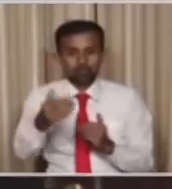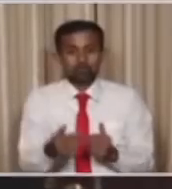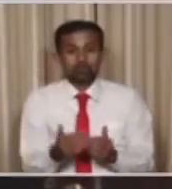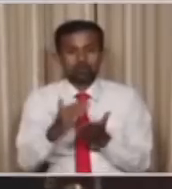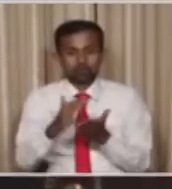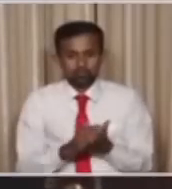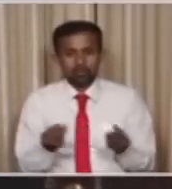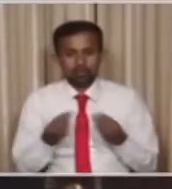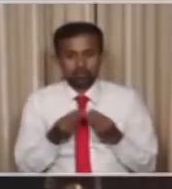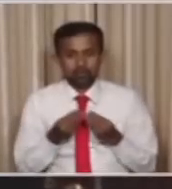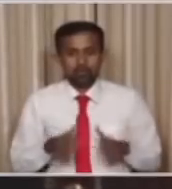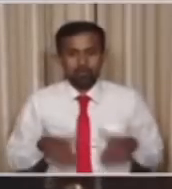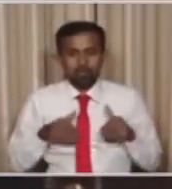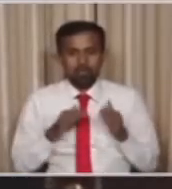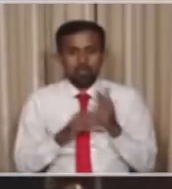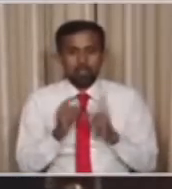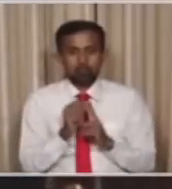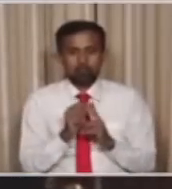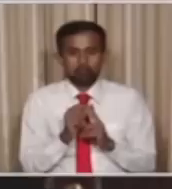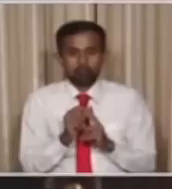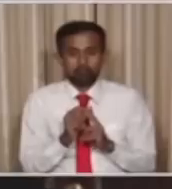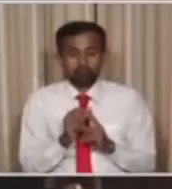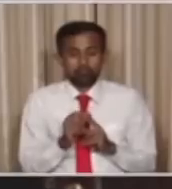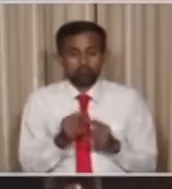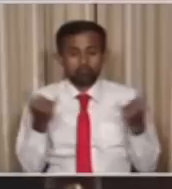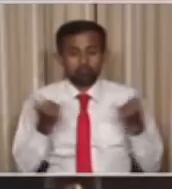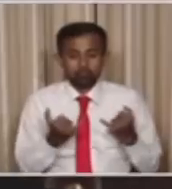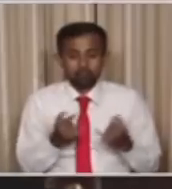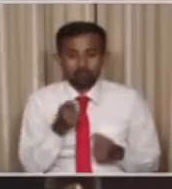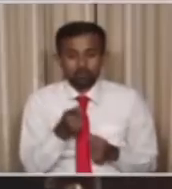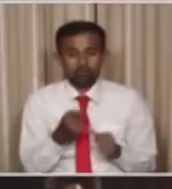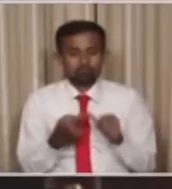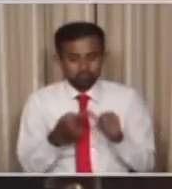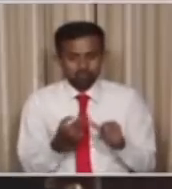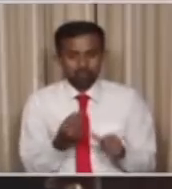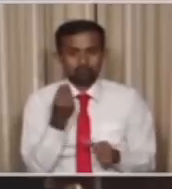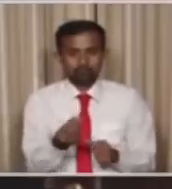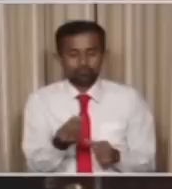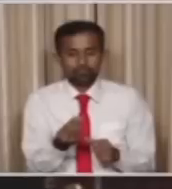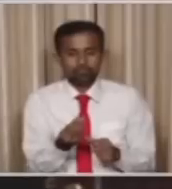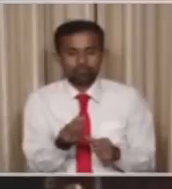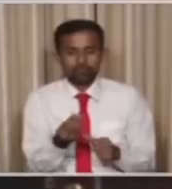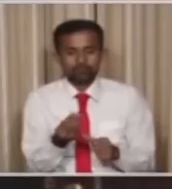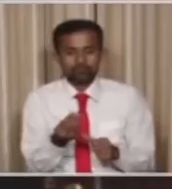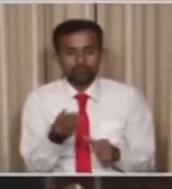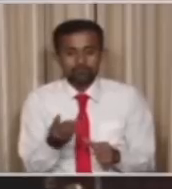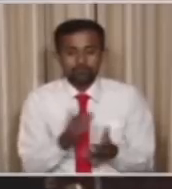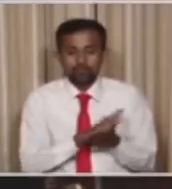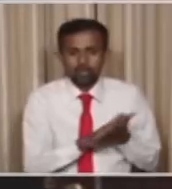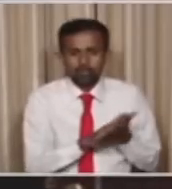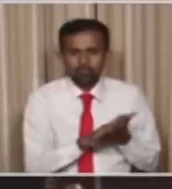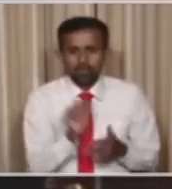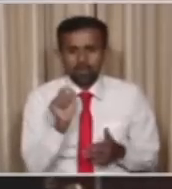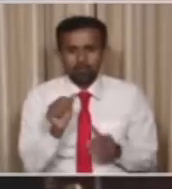යමක් කරන්න මේ සෞඛ්‍ය අමාත්‍යාංශයේ වෙලාගත දූෂණයට පිළිතුරු දෙන්න කරුණා කළා. මේ හියුමන්